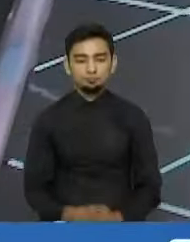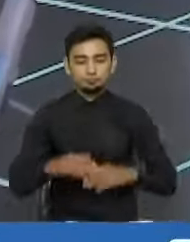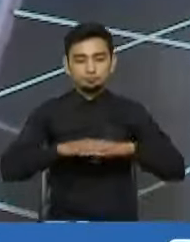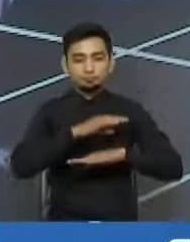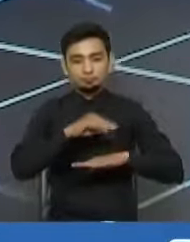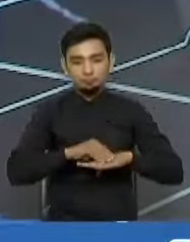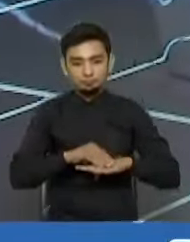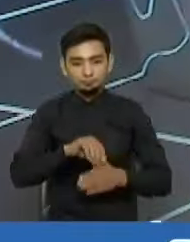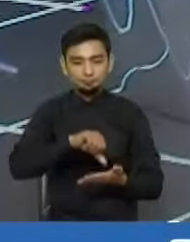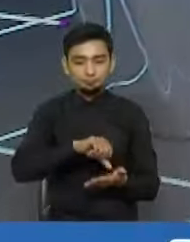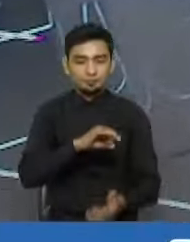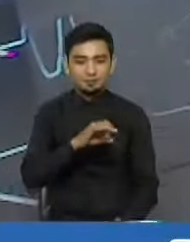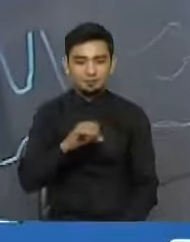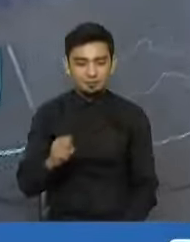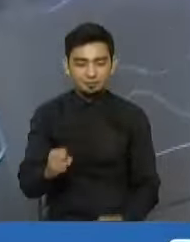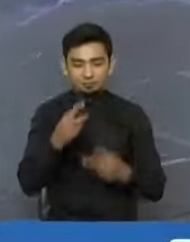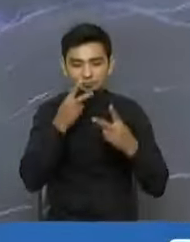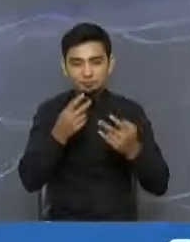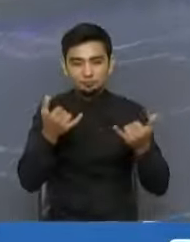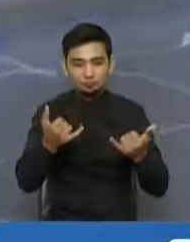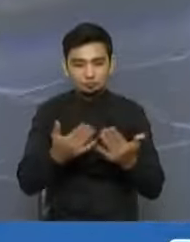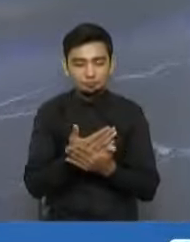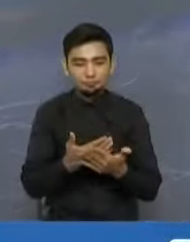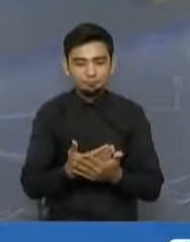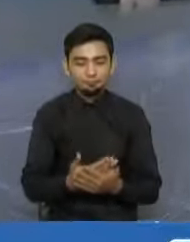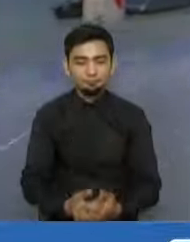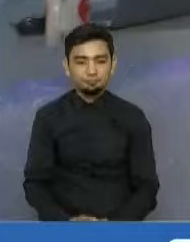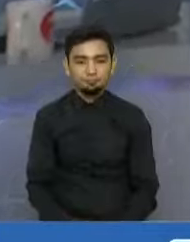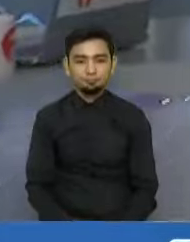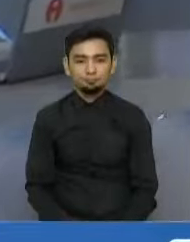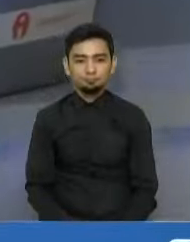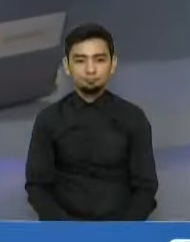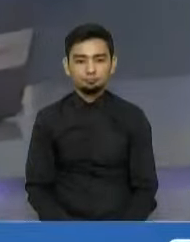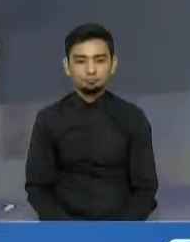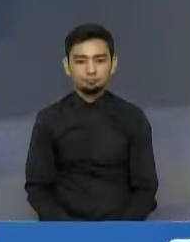Добрый вечер! Я Ирина Евгеньева, и смотрите сегодня в Информбюро.